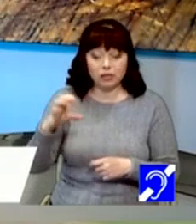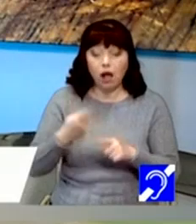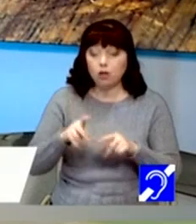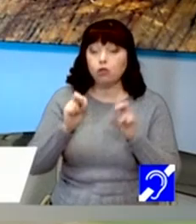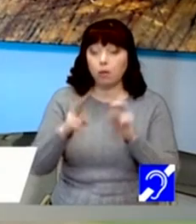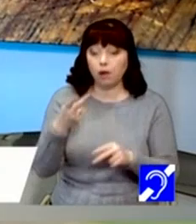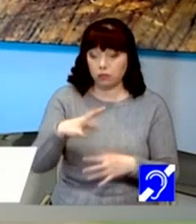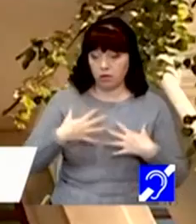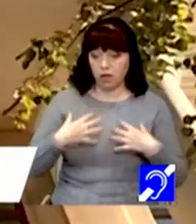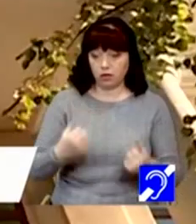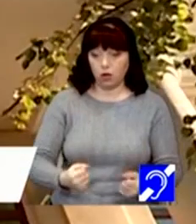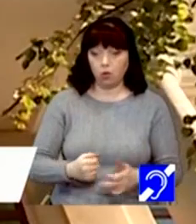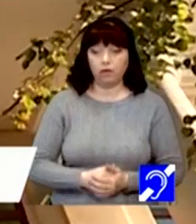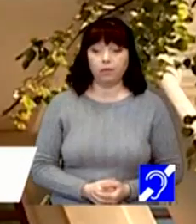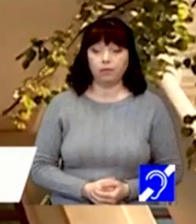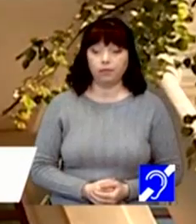sănătate